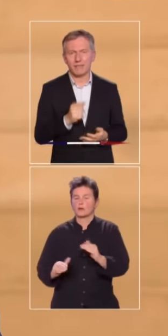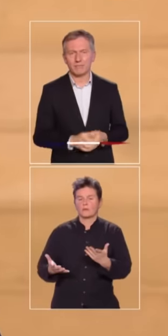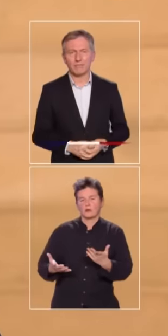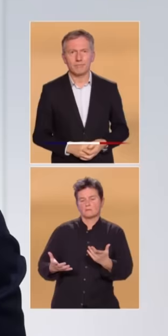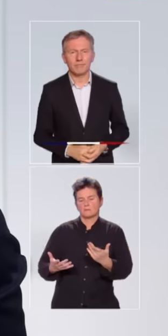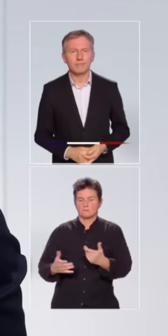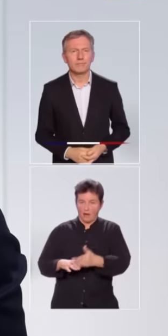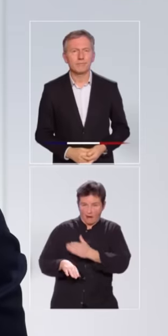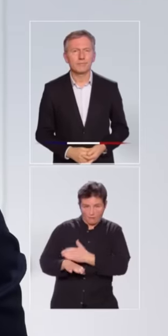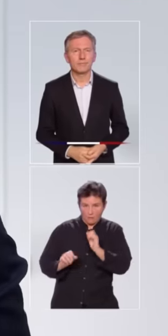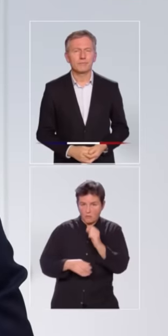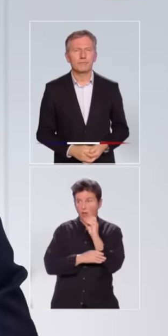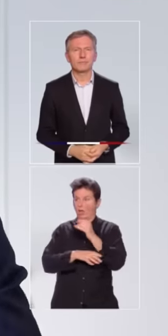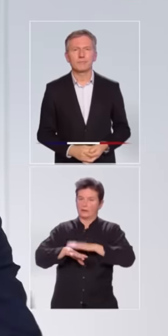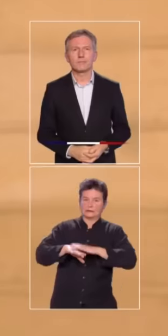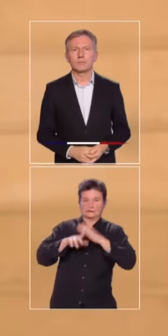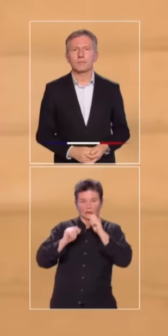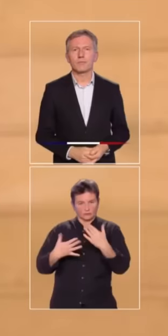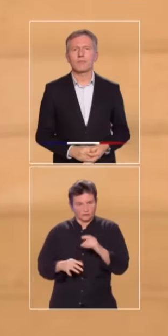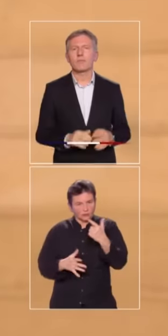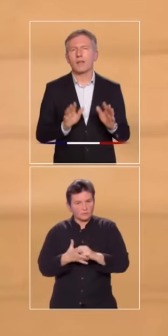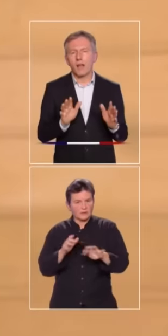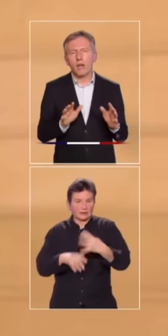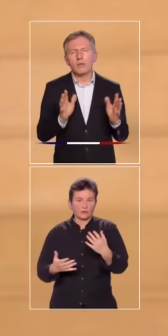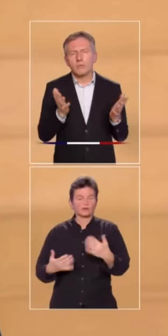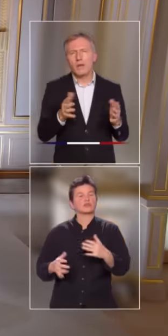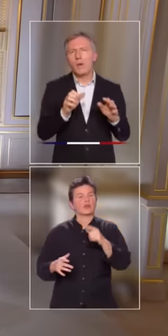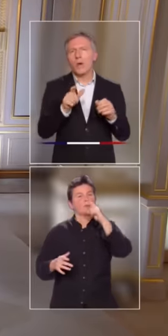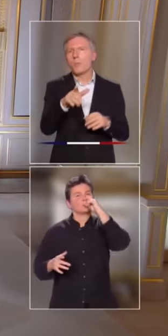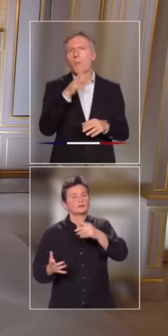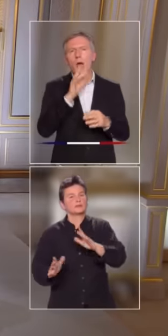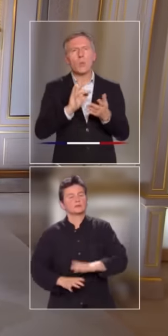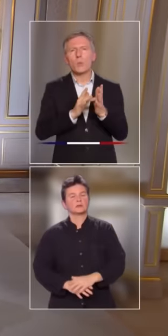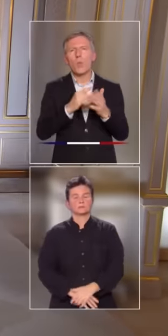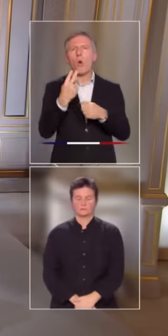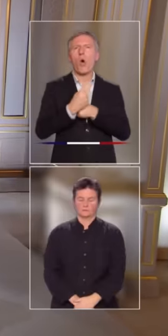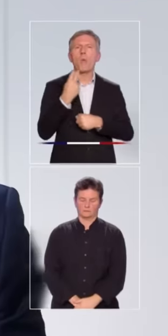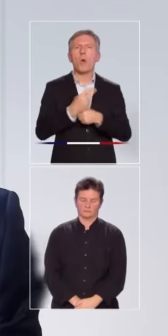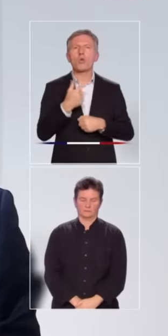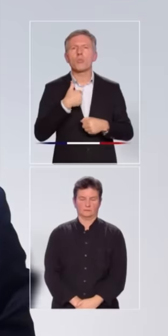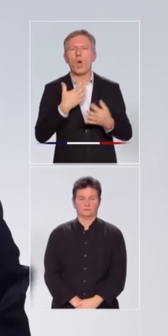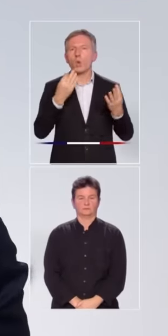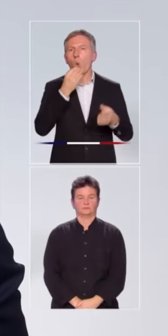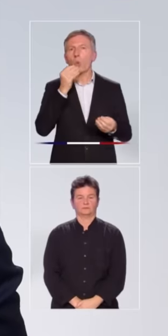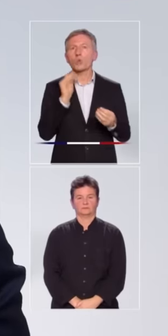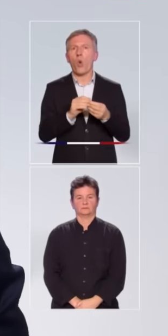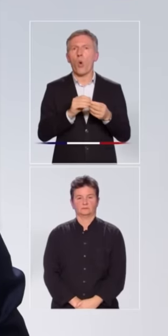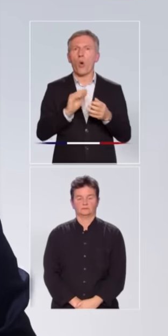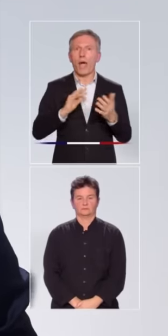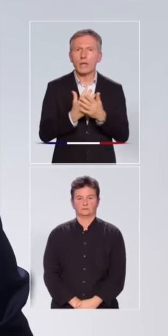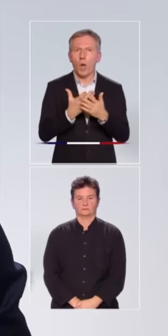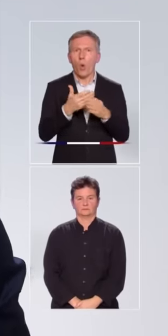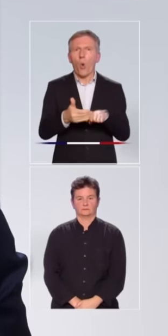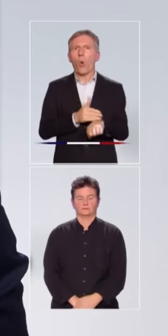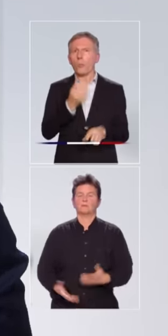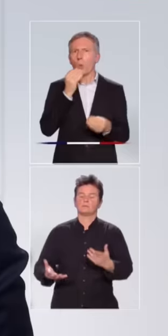pu sonner plus tôt, c'est ce que je veux dire. En 2014, alors, vous pouvez Vladimir Poutine... Vous ne pouvez pas tout à la fois me reprocher de la sonner trop tôt et d'avoir pu la sonner plus